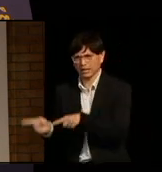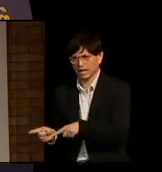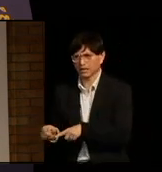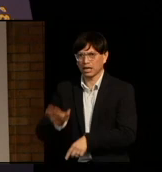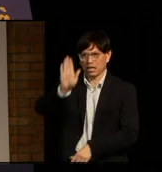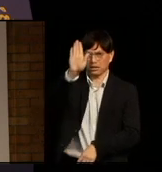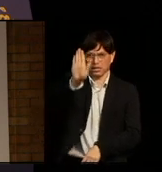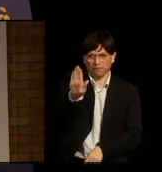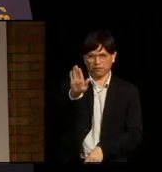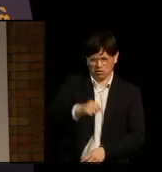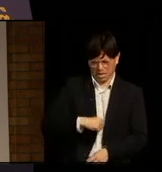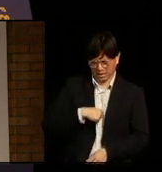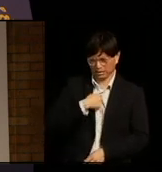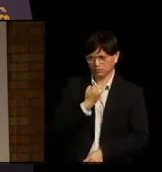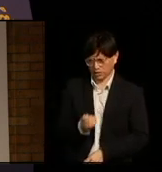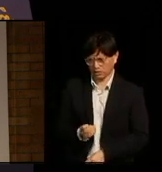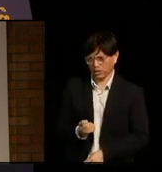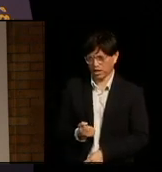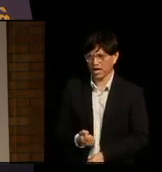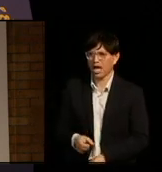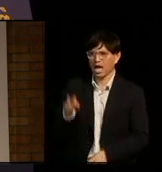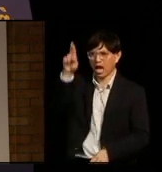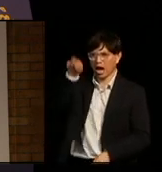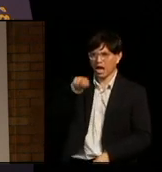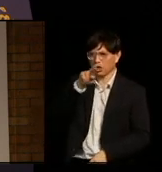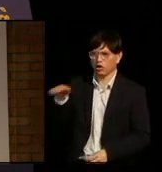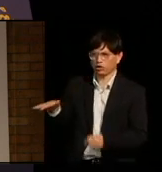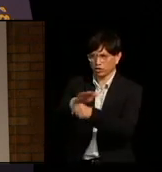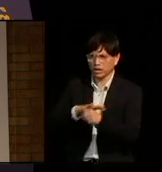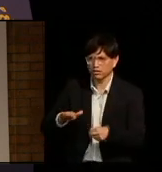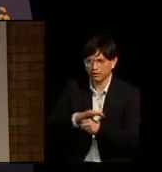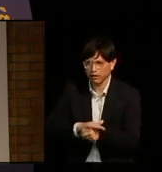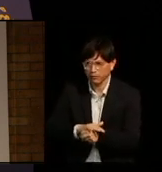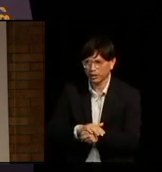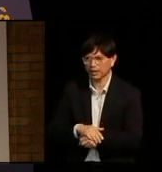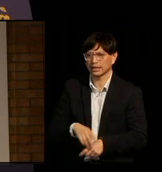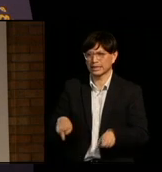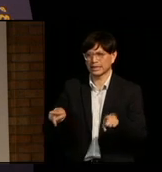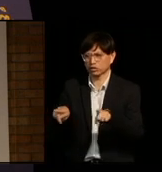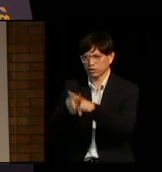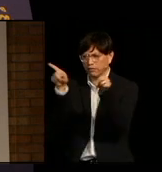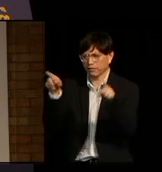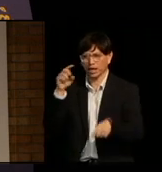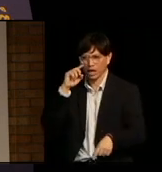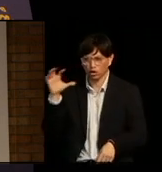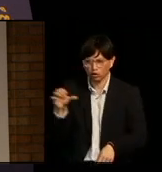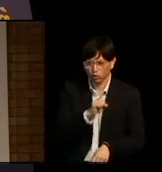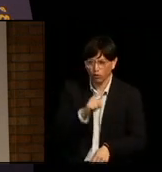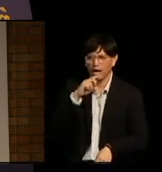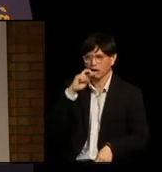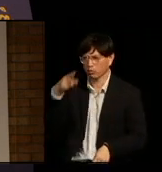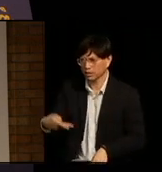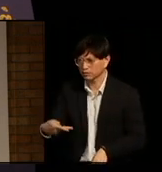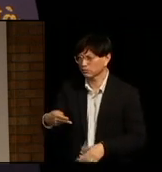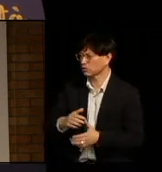di fronte alla sofferenza e alla Croce di una famiglia non significa trovare una risposta al Perché Dio gliel'ha data perché non è dato a noi